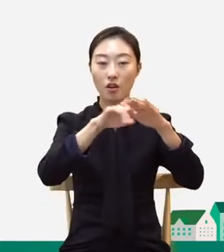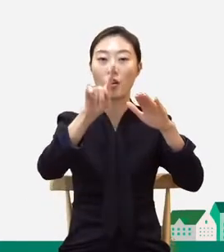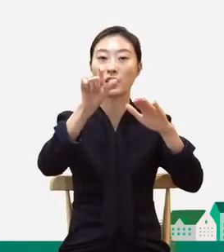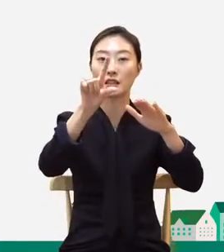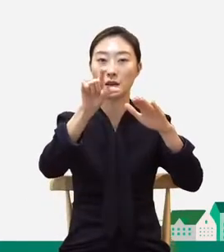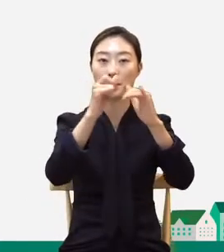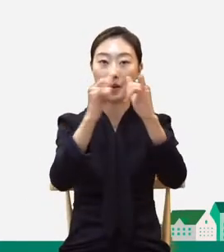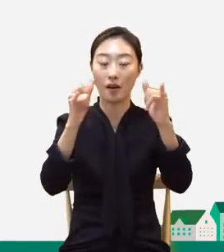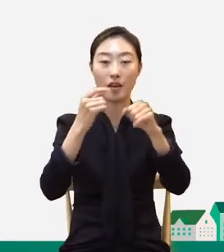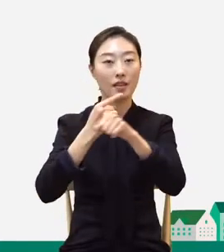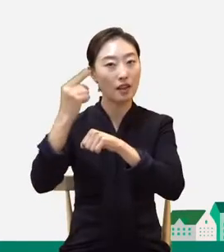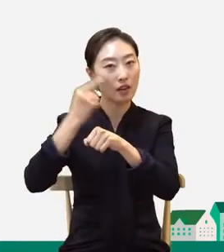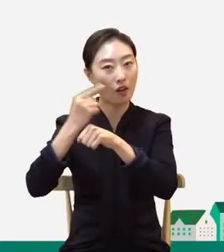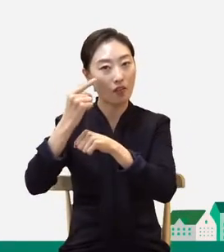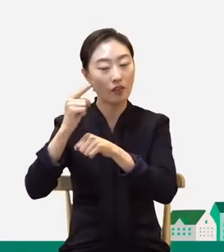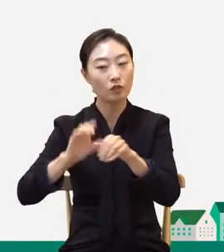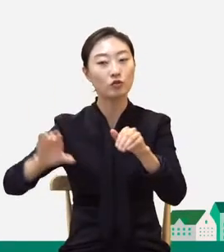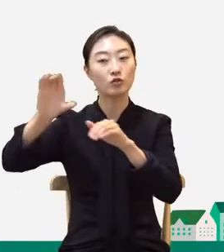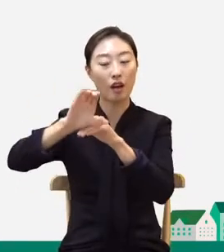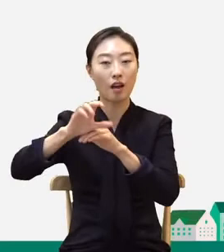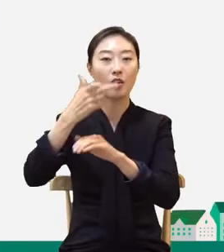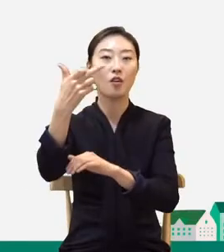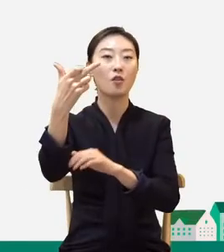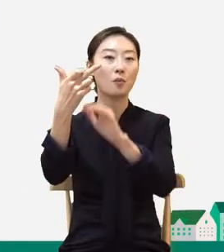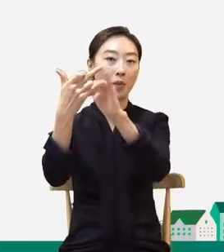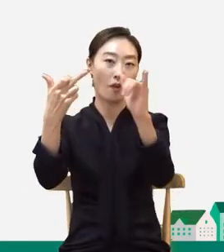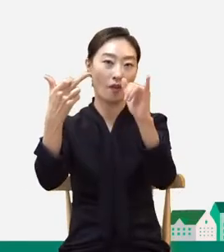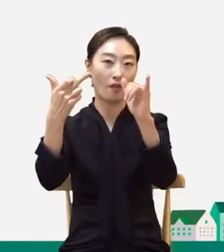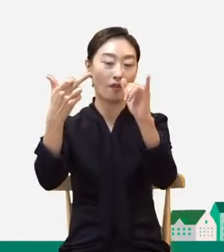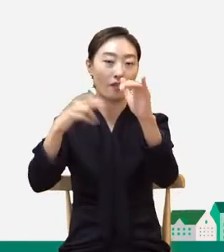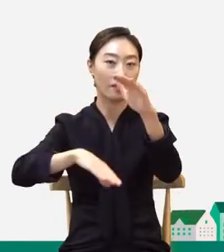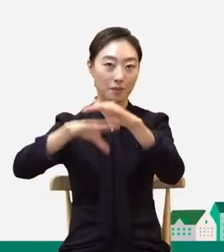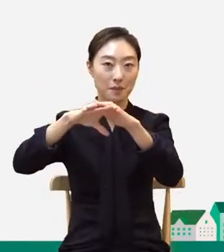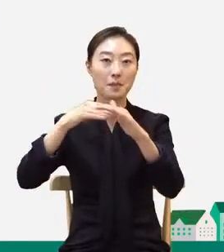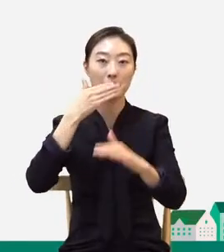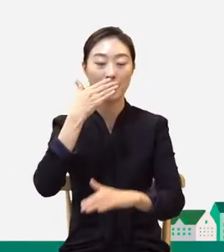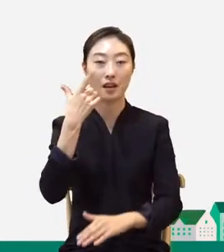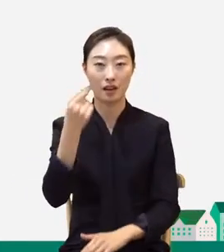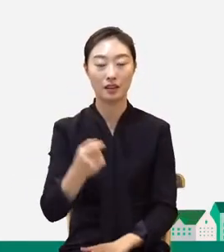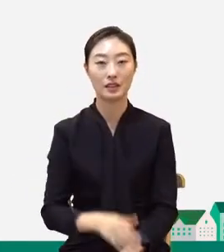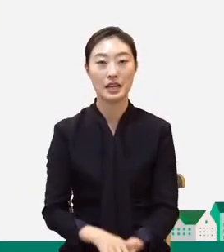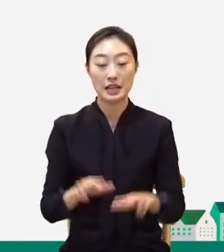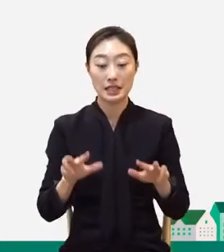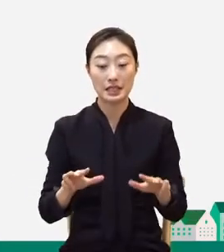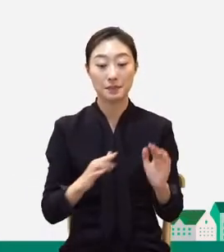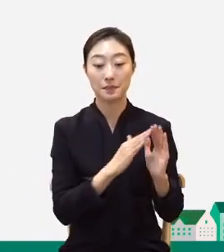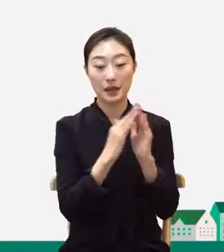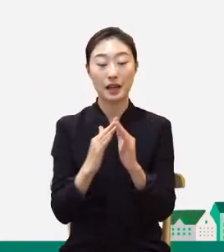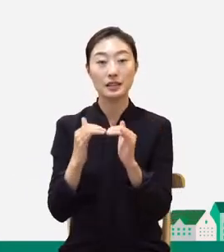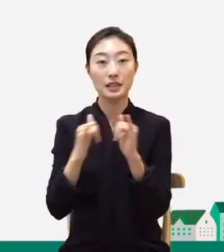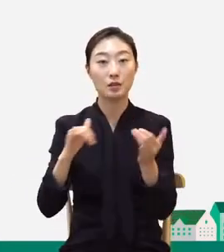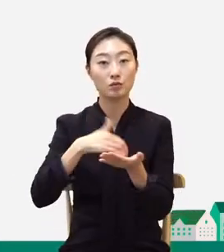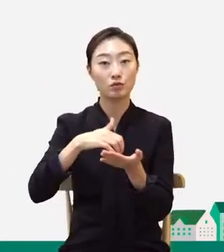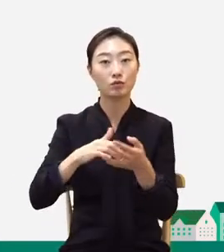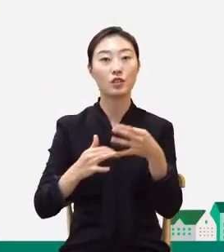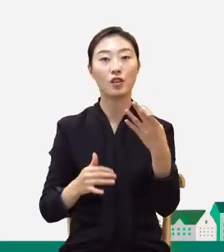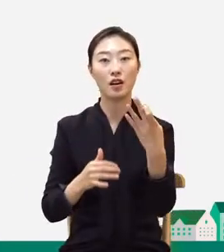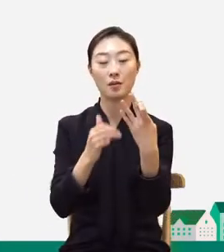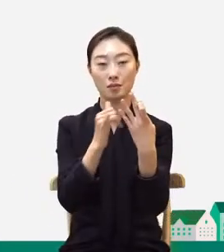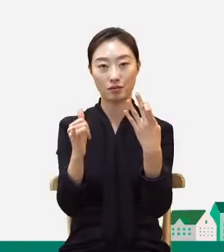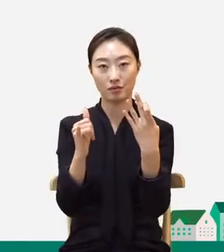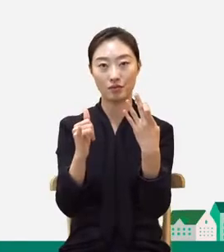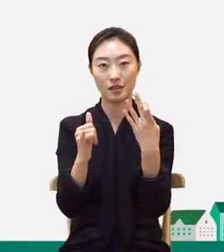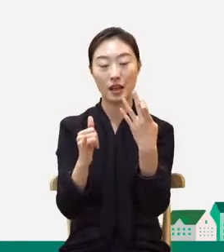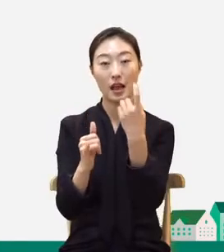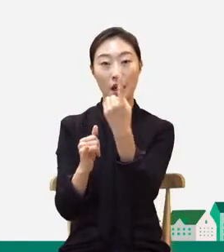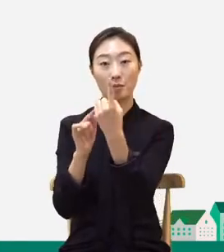15분이시고요. 내년에는 2호가 추가돼서 17분이 정원이 되실 예정입니다. 현재는 14분이 계시는데요. 한